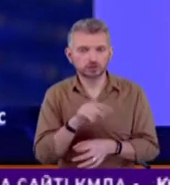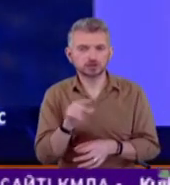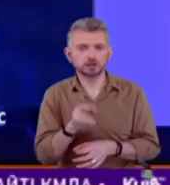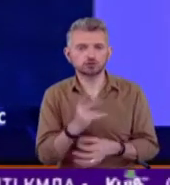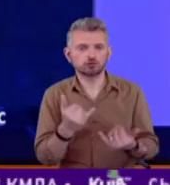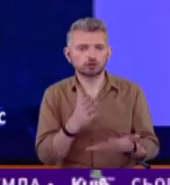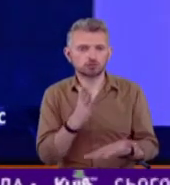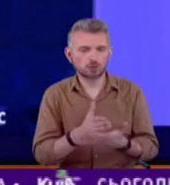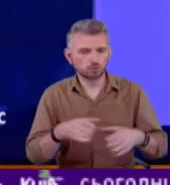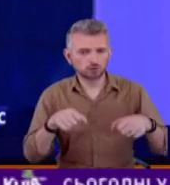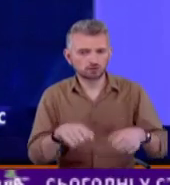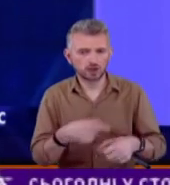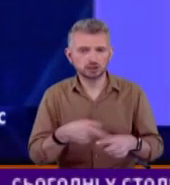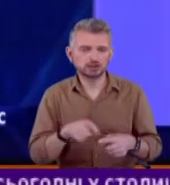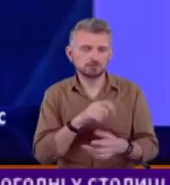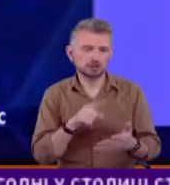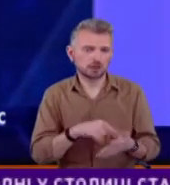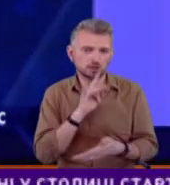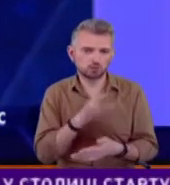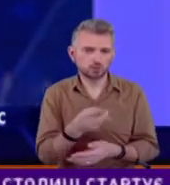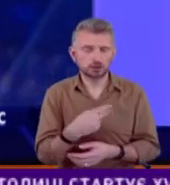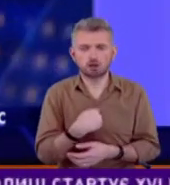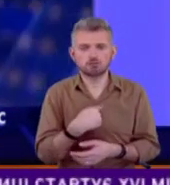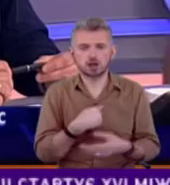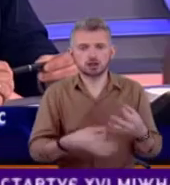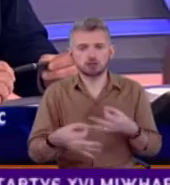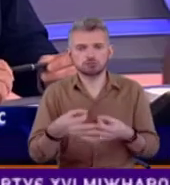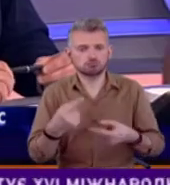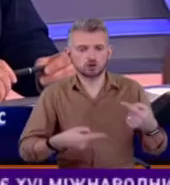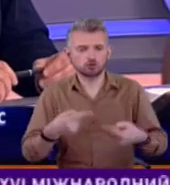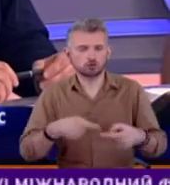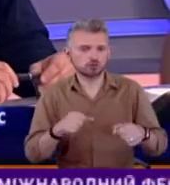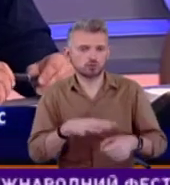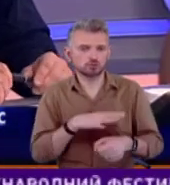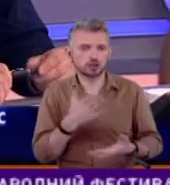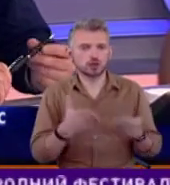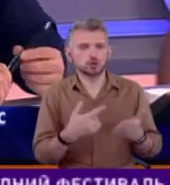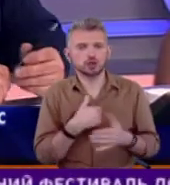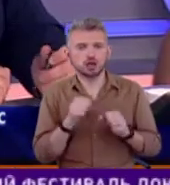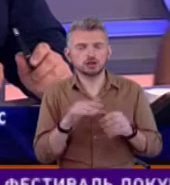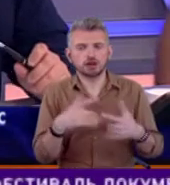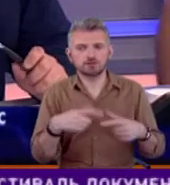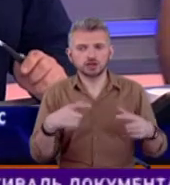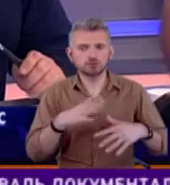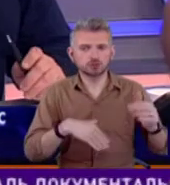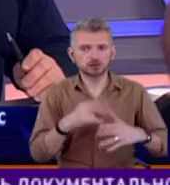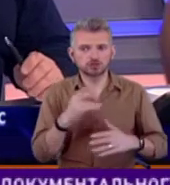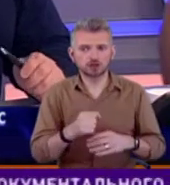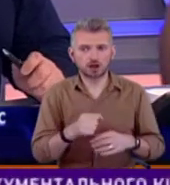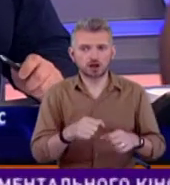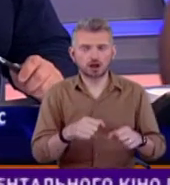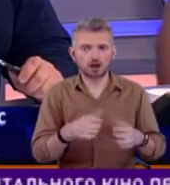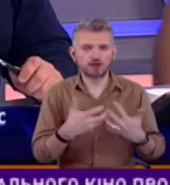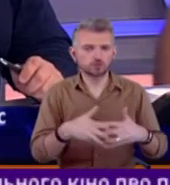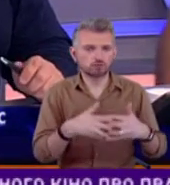сьогодні мають права, то з цим питань не буде. Ну, для мене дискусію може визвати, якщо я здав умовно іспит практичний на автоматі, що я не